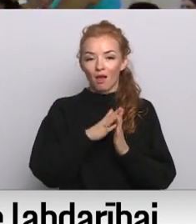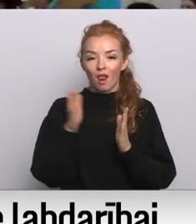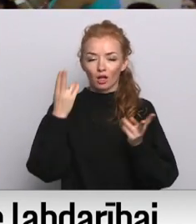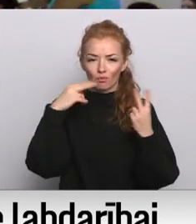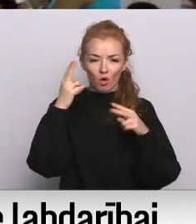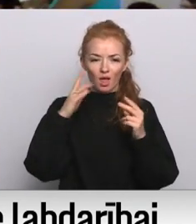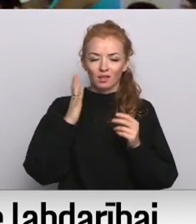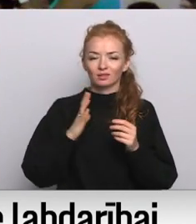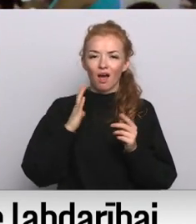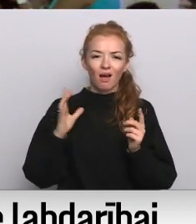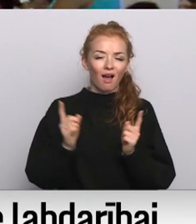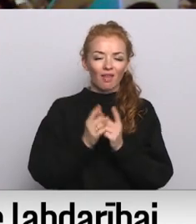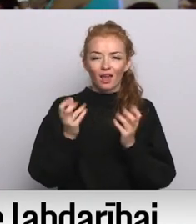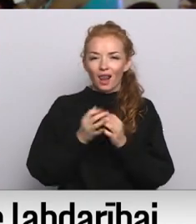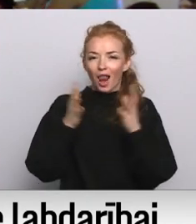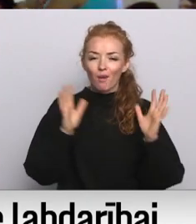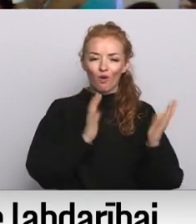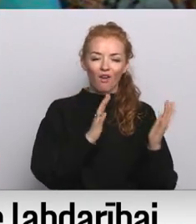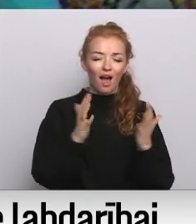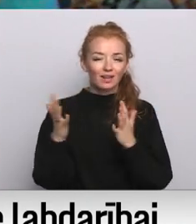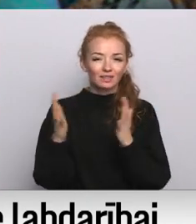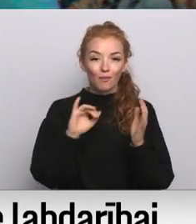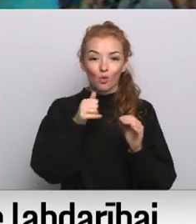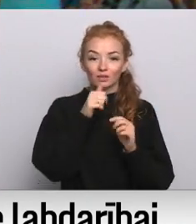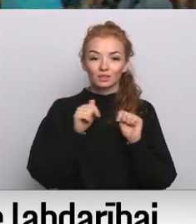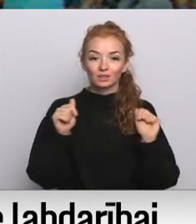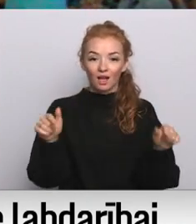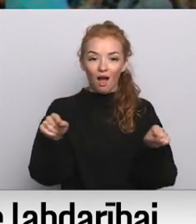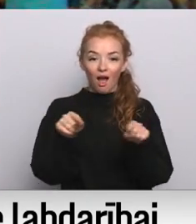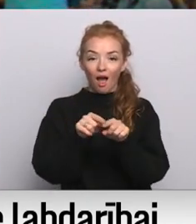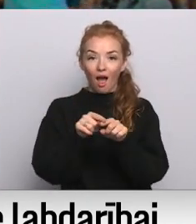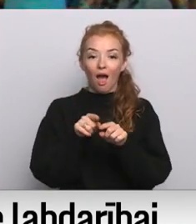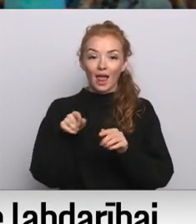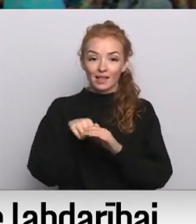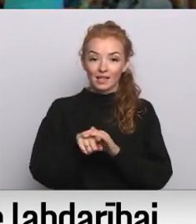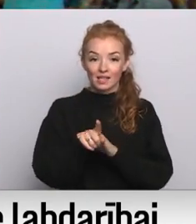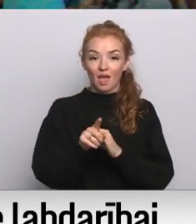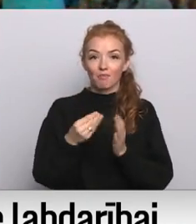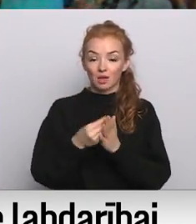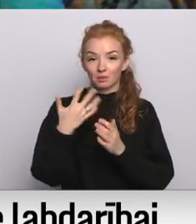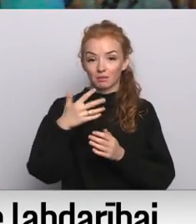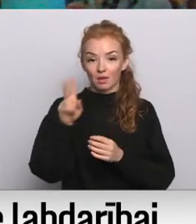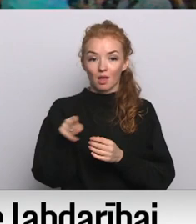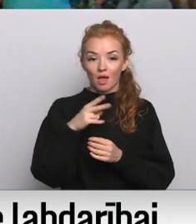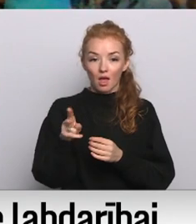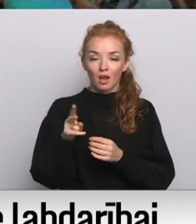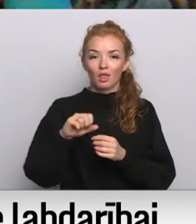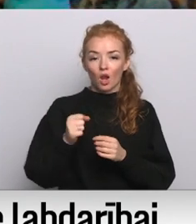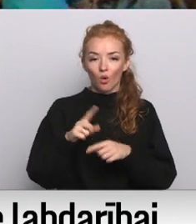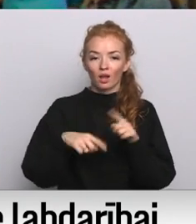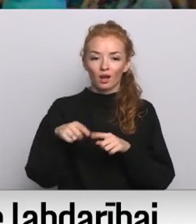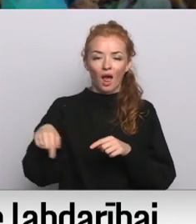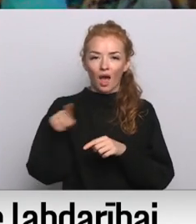tika sagaidītas ar skaļām ovācijām, jo zālē, kur ieejas biļete maksāja ap 50 eiro, draugi un radi